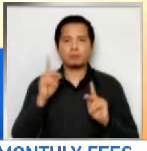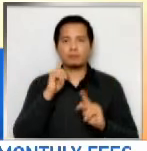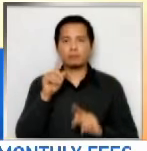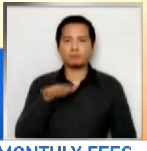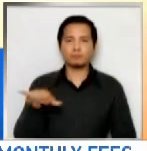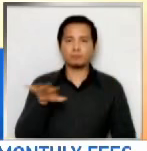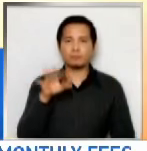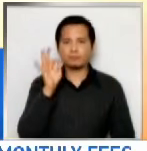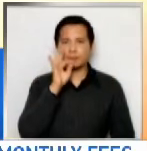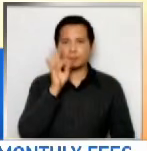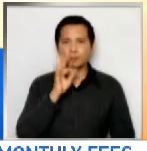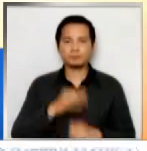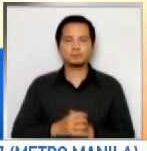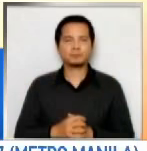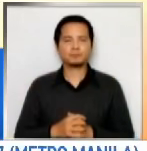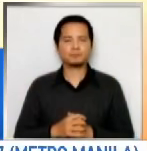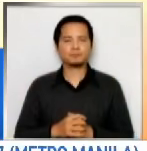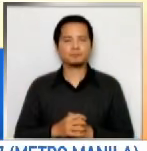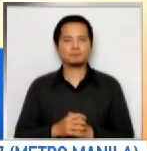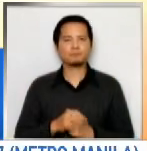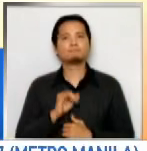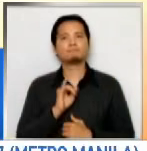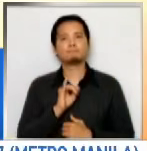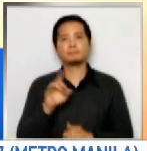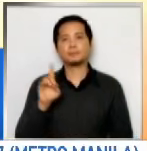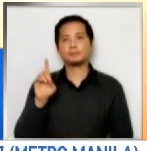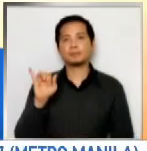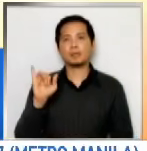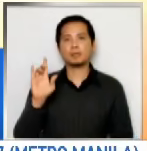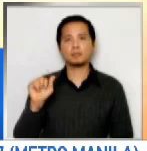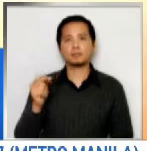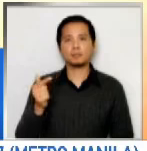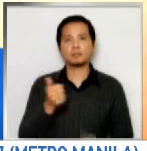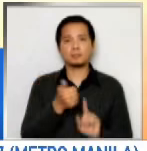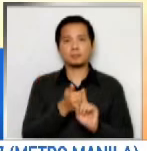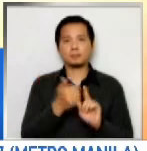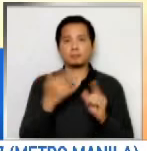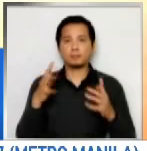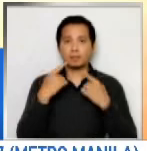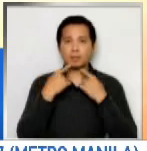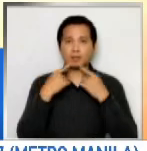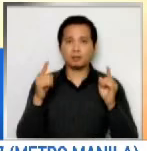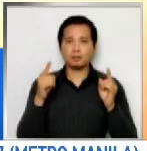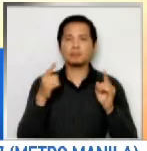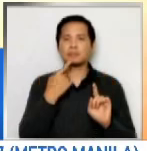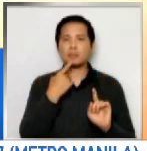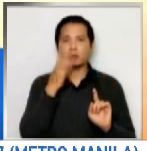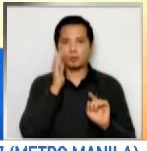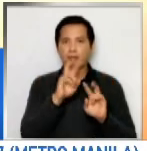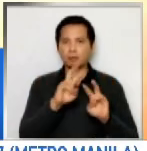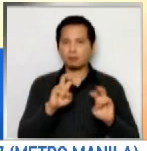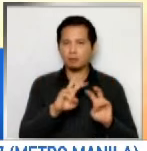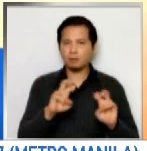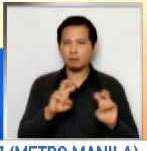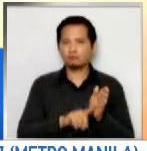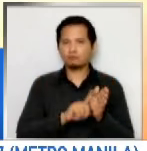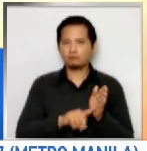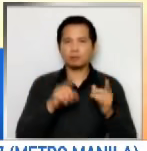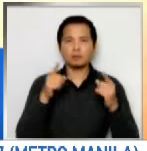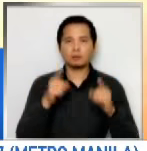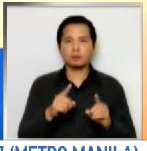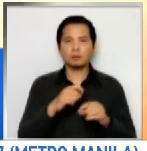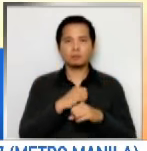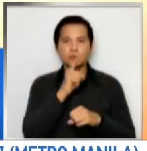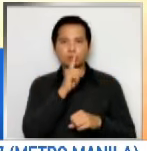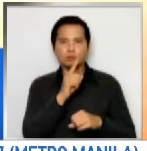And speaking of, nagsalita na yung DILG, at least sinabi na rin po nila na iniimbestigahan na yung bagay na ito para malaman talaga kung sino